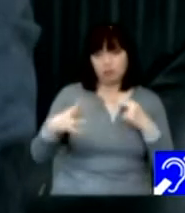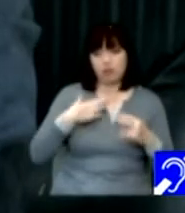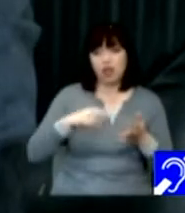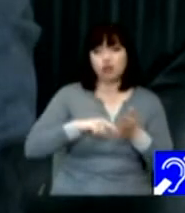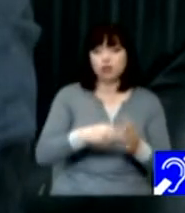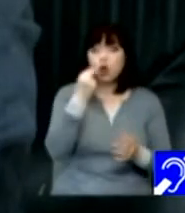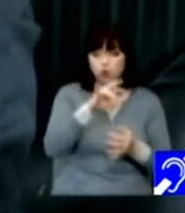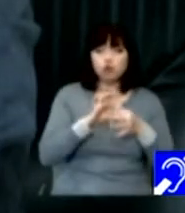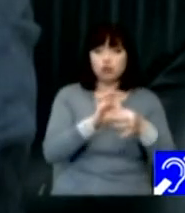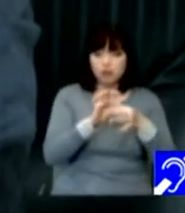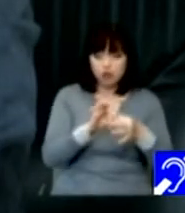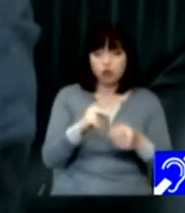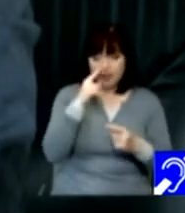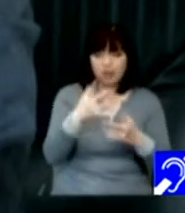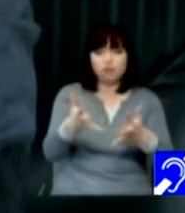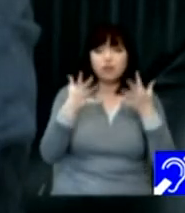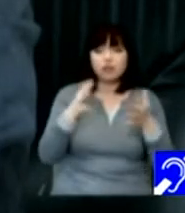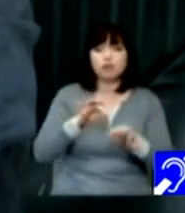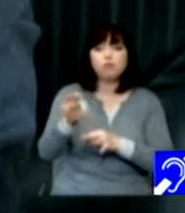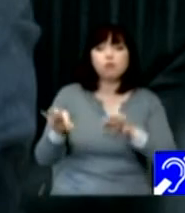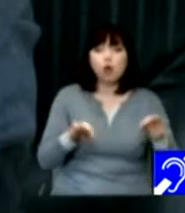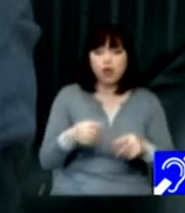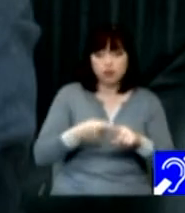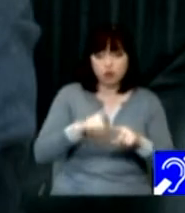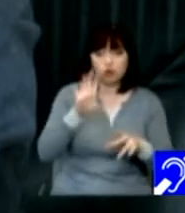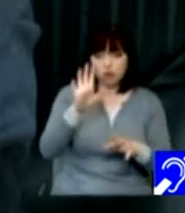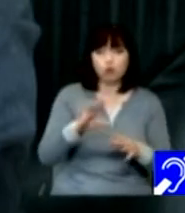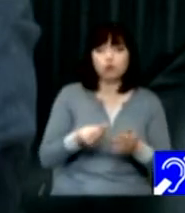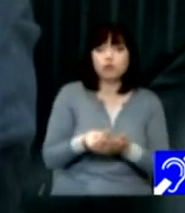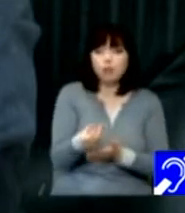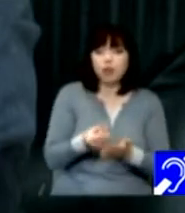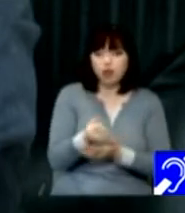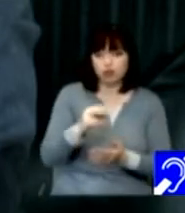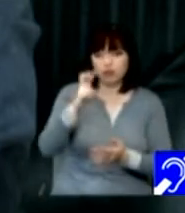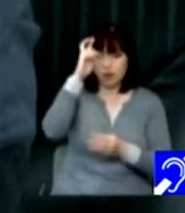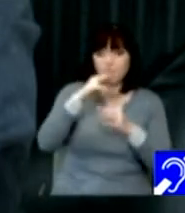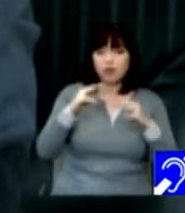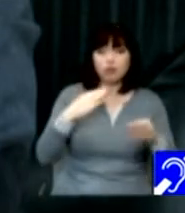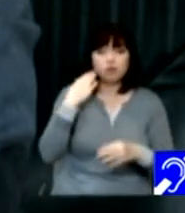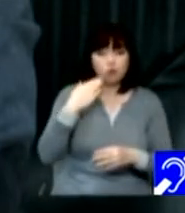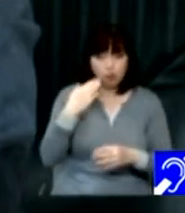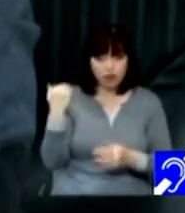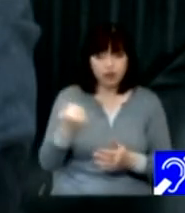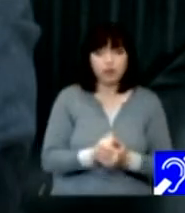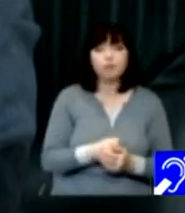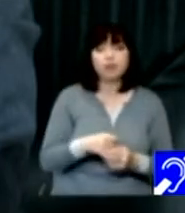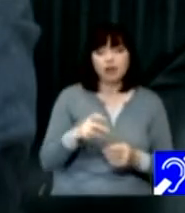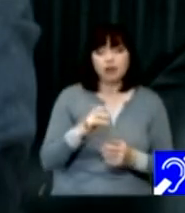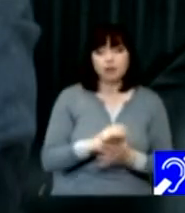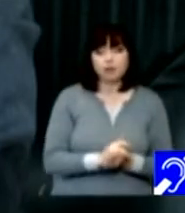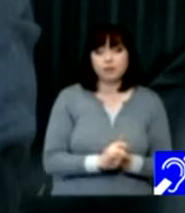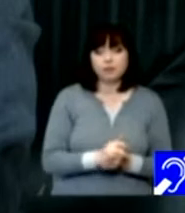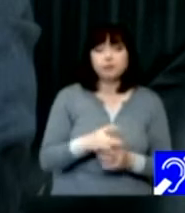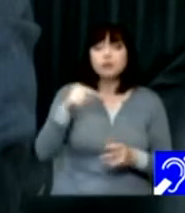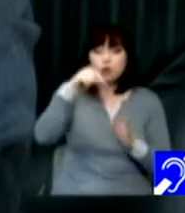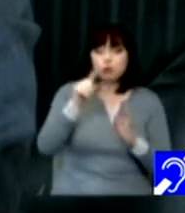bună colaborare și vizibilitate a proiectelor derulate de Guvernul României prin Departamentul pentru Relația cu Republica Moldova.